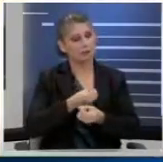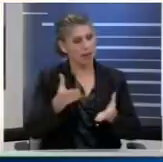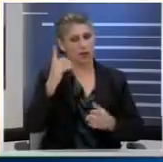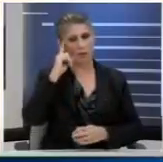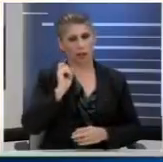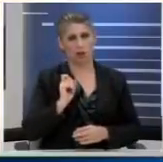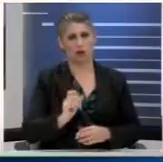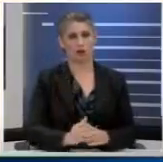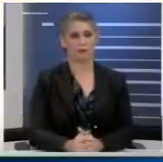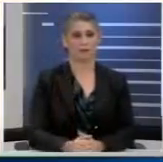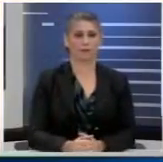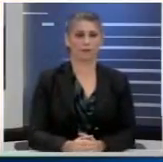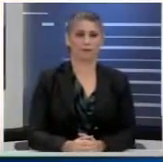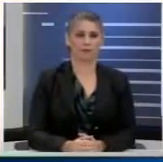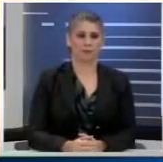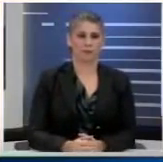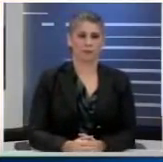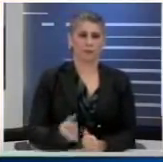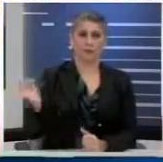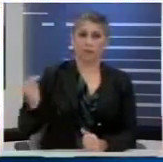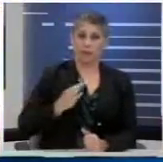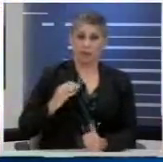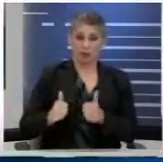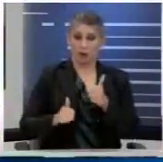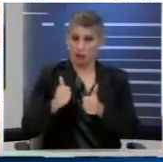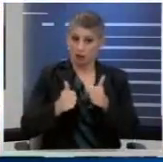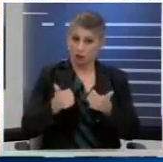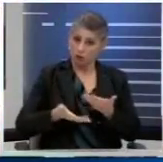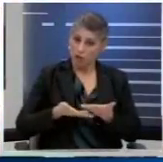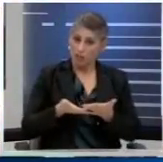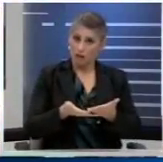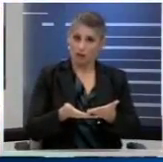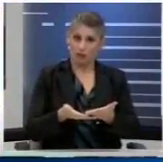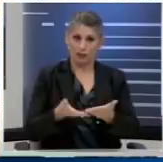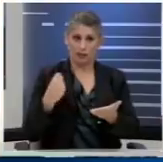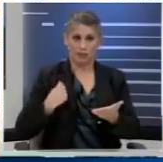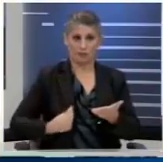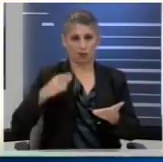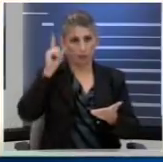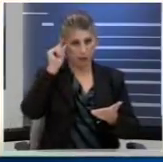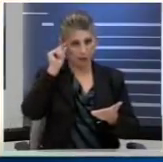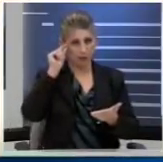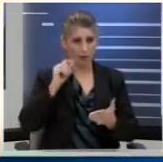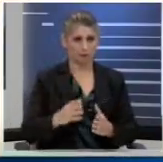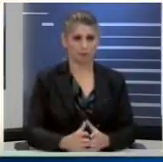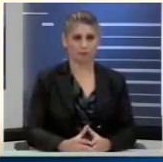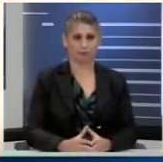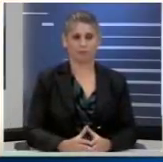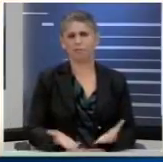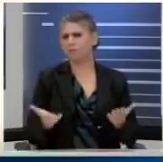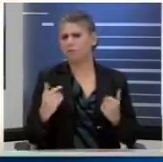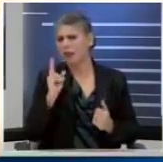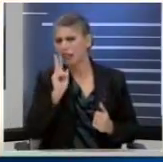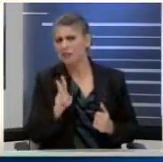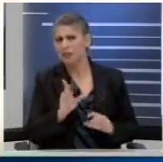παρεχόμενη γνώση. Λέτε ότι ο ανταγωνισμός θα βοηθήσει τα δημόσια πανεπιστήμια. Δεν έχει φανεί